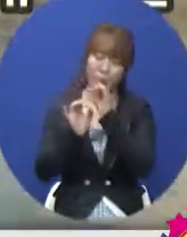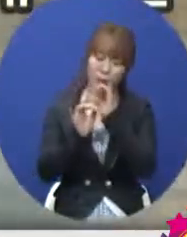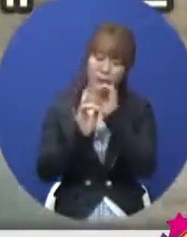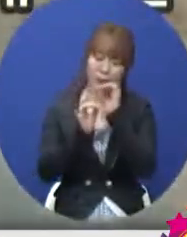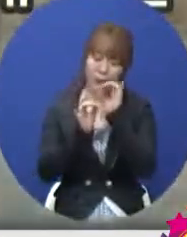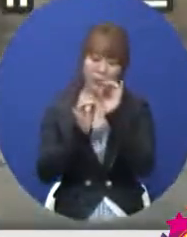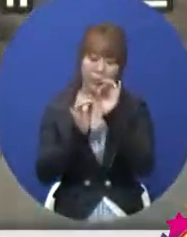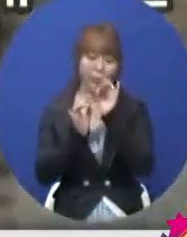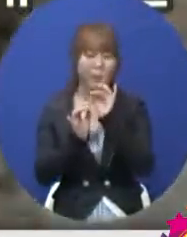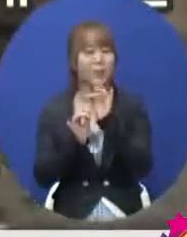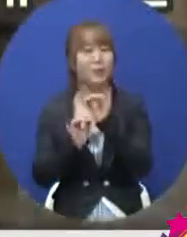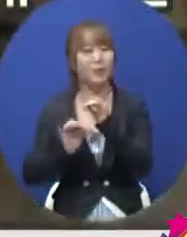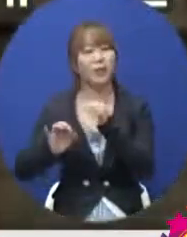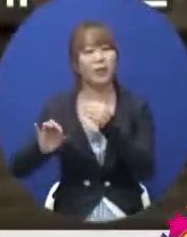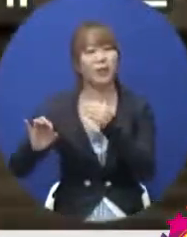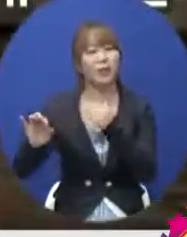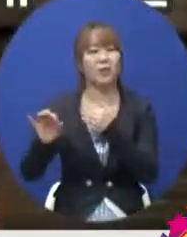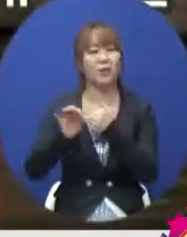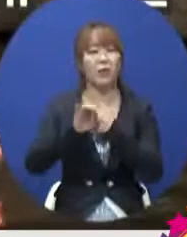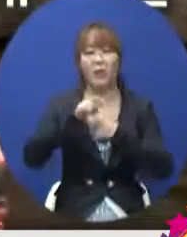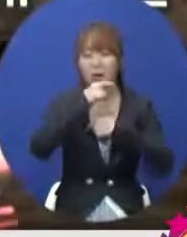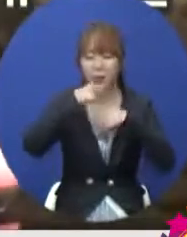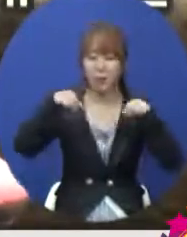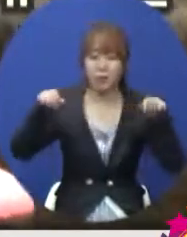꺾어 불면